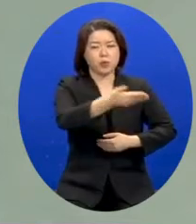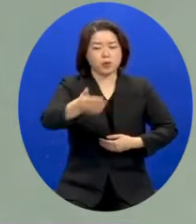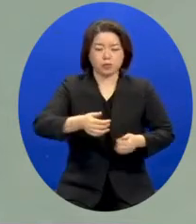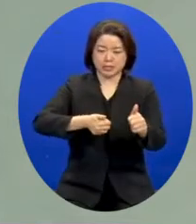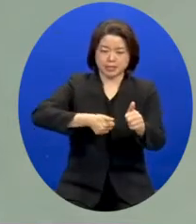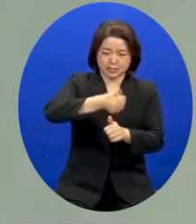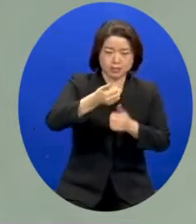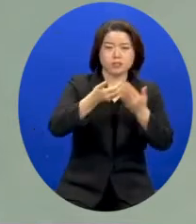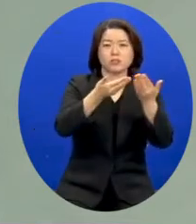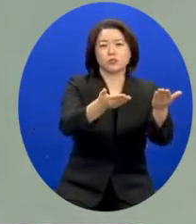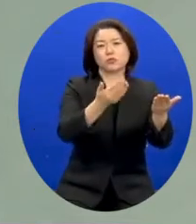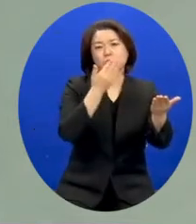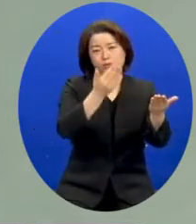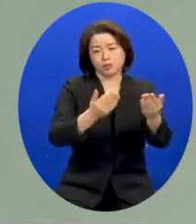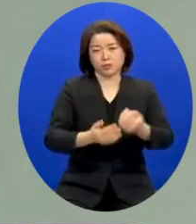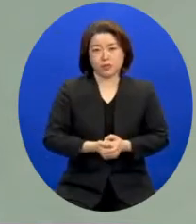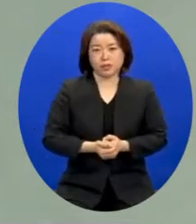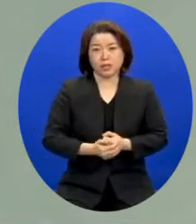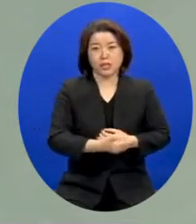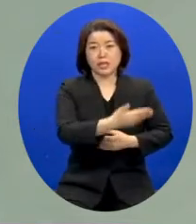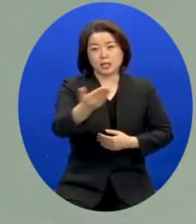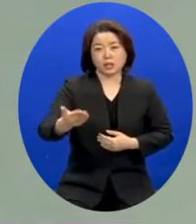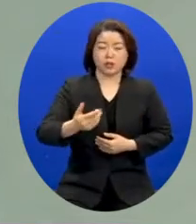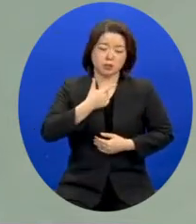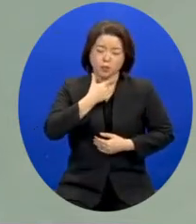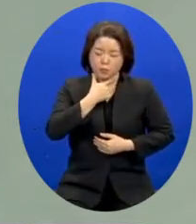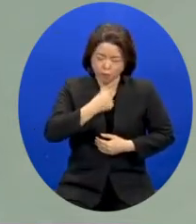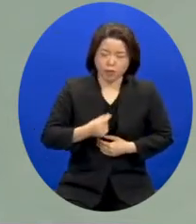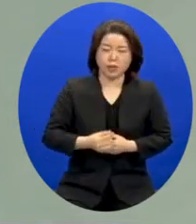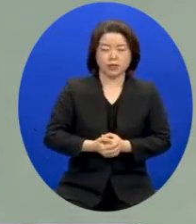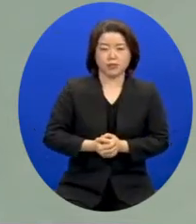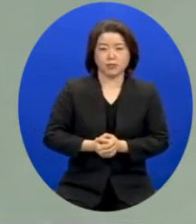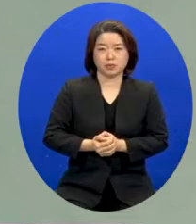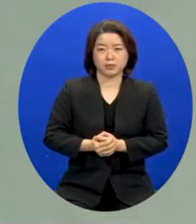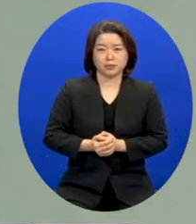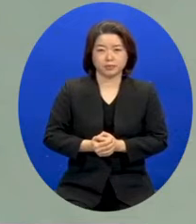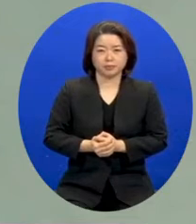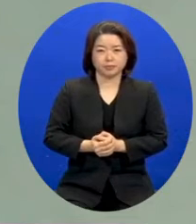승리를 주십니다. 여러분이 그것을 정말 원하시면.